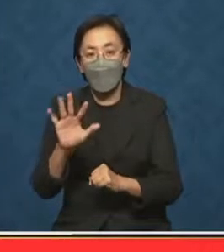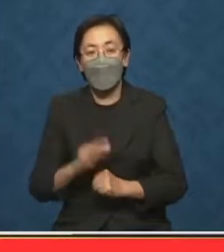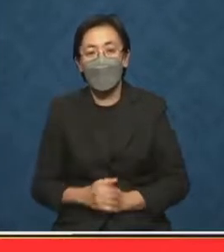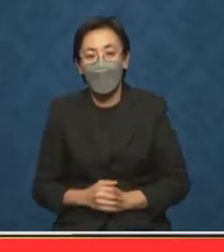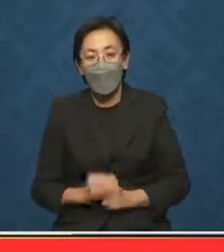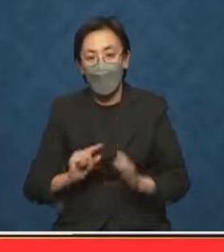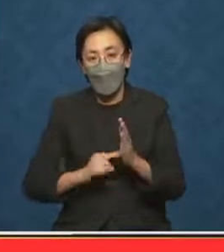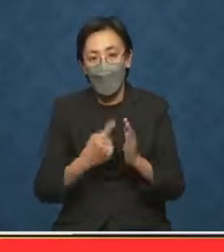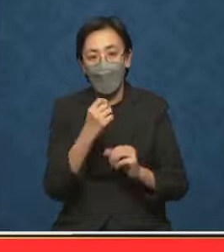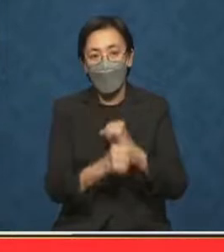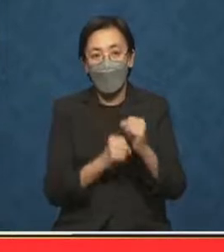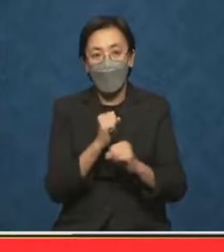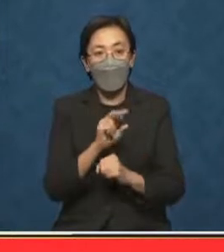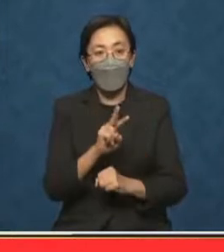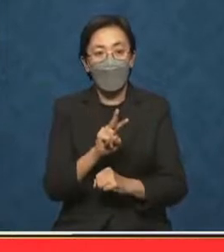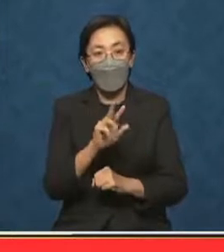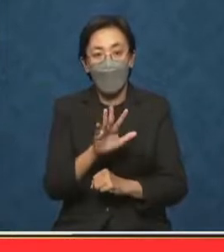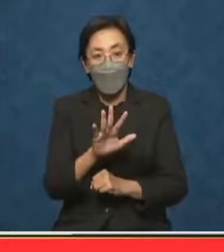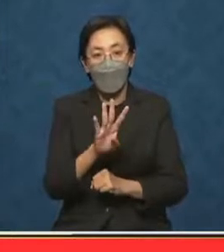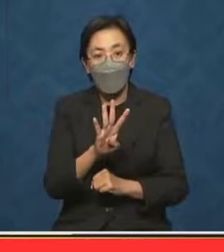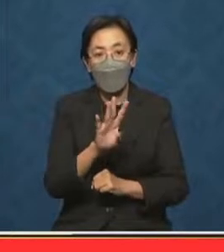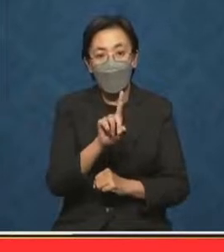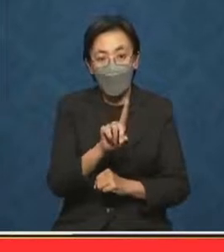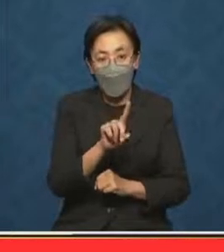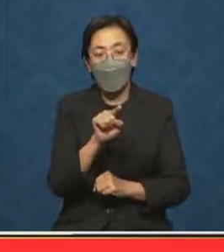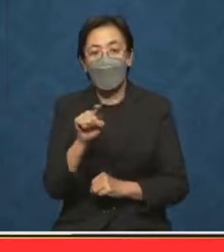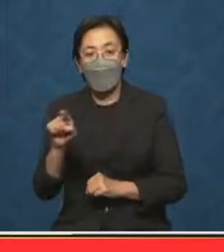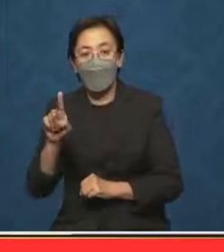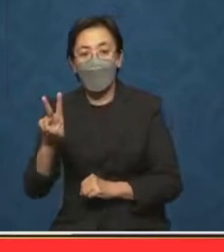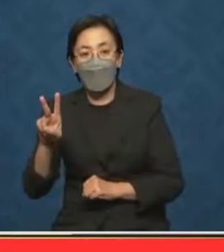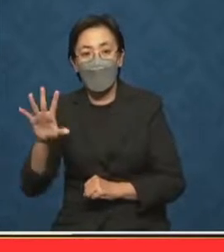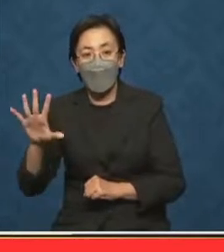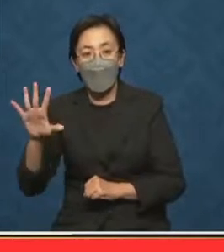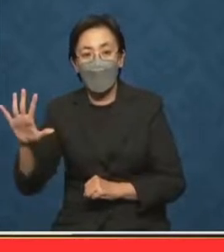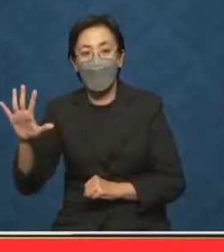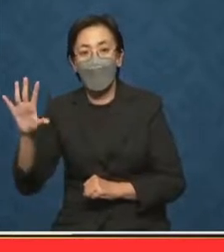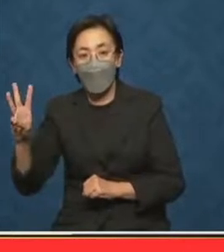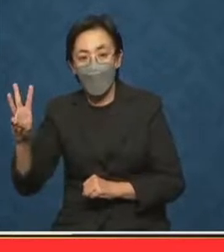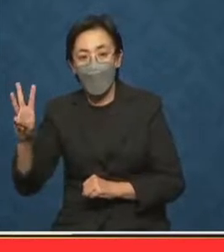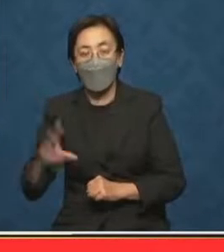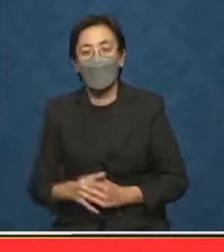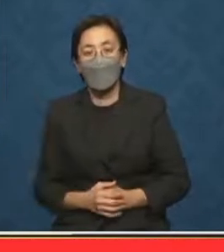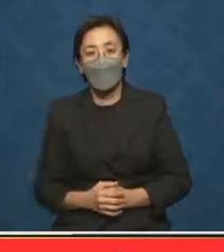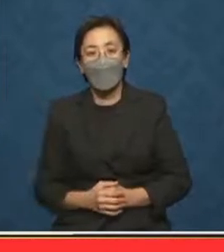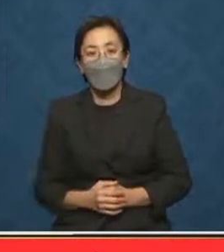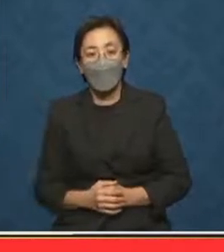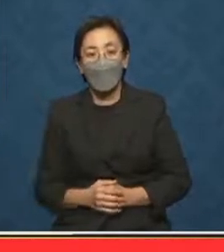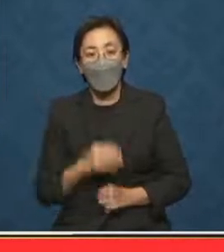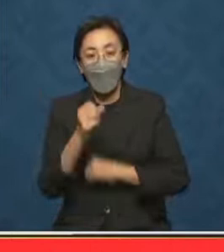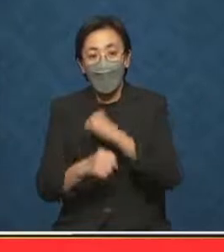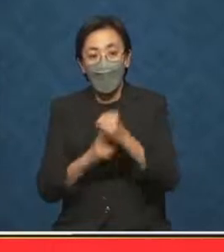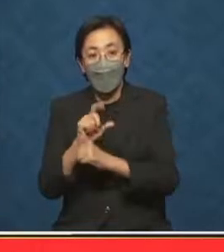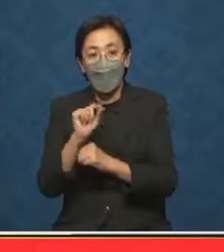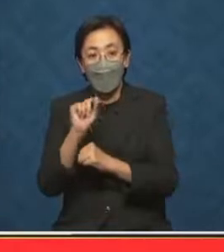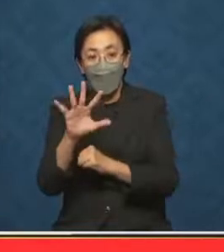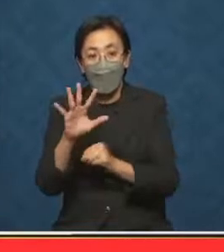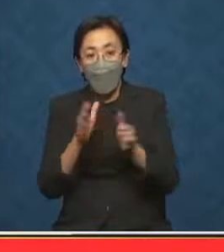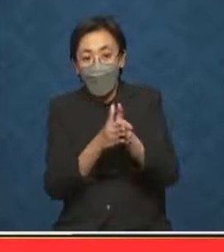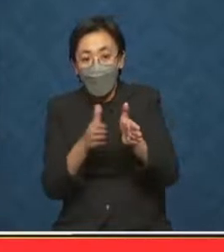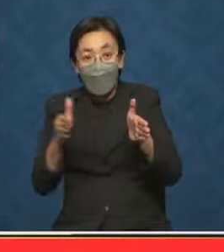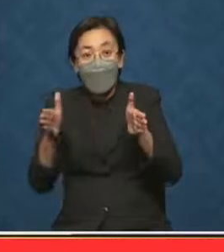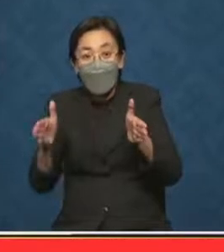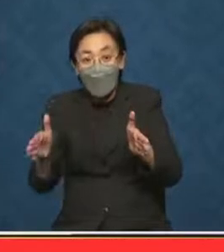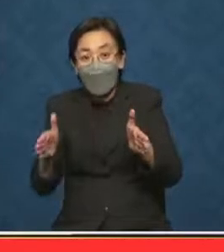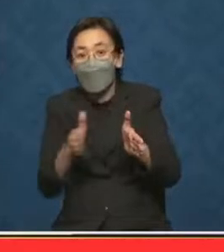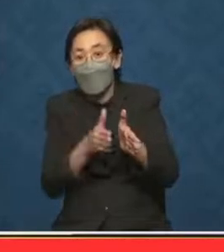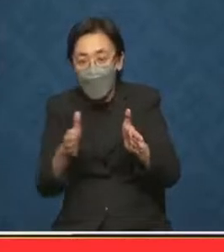ตงแต่ปี 2,141 ถึง 2,156โดยใน 25 ปีนั้ดำนครับในข